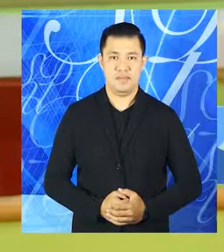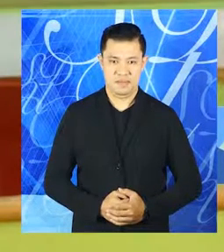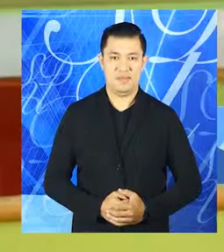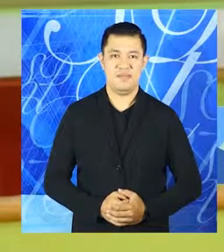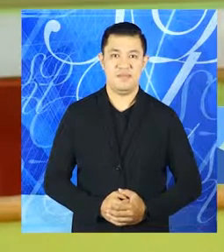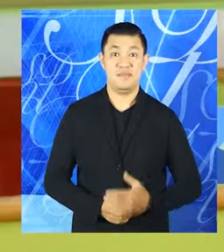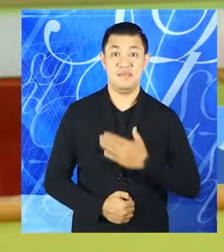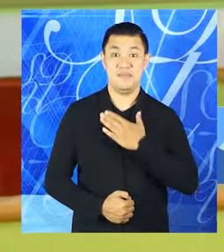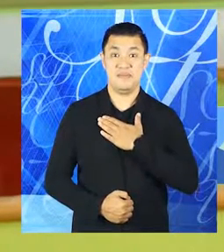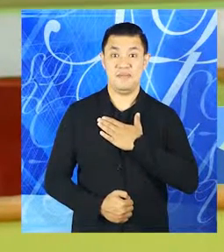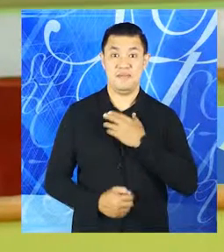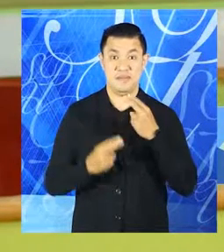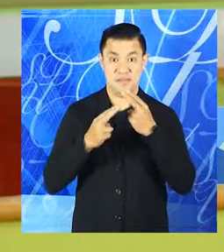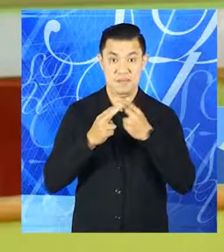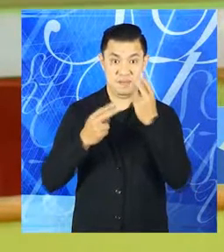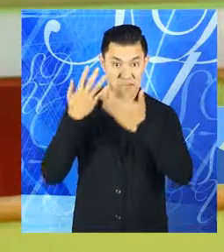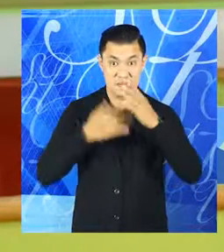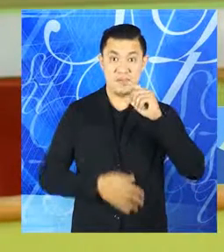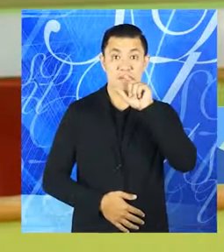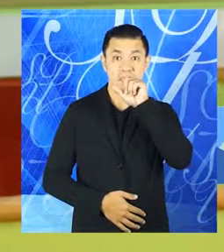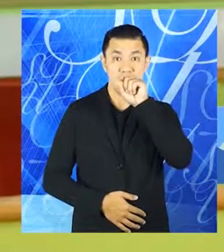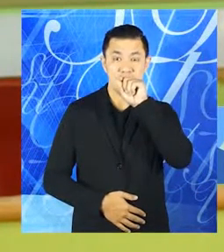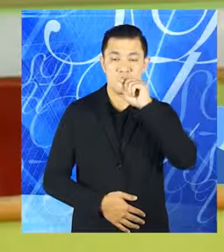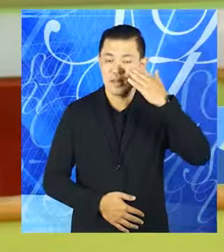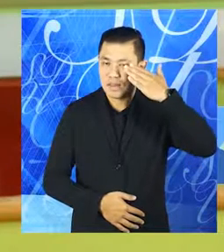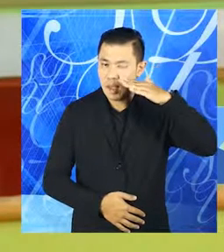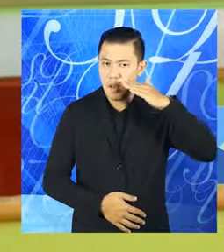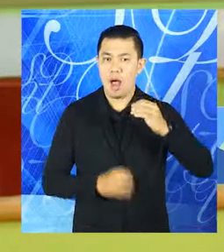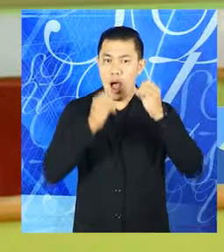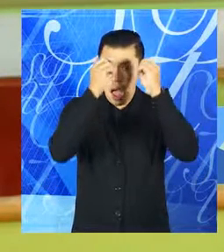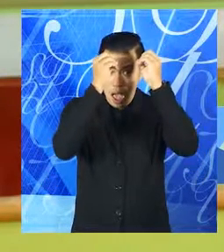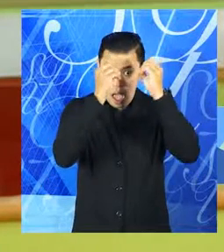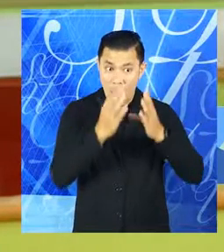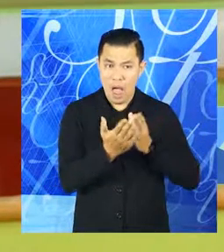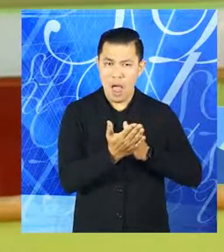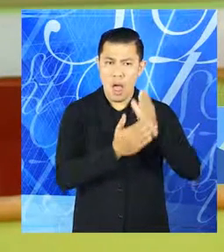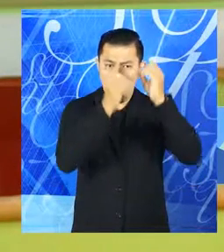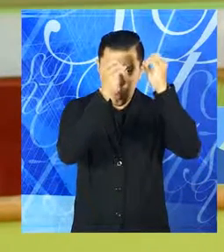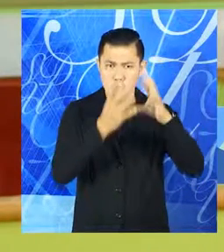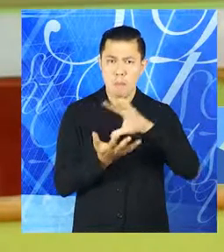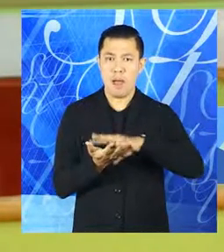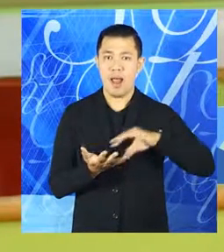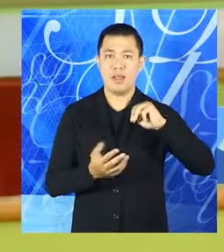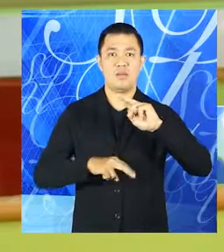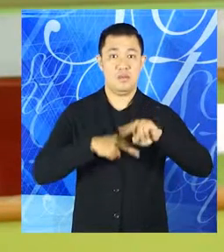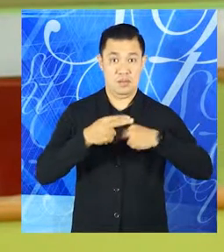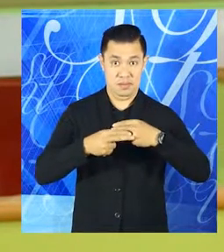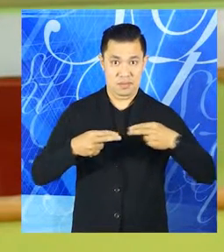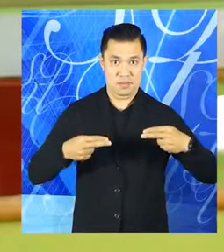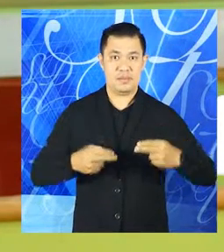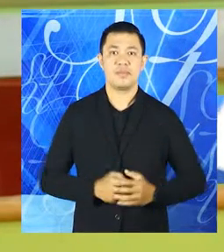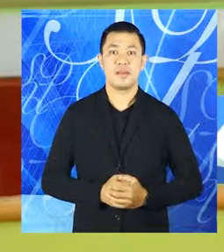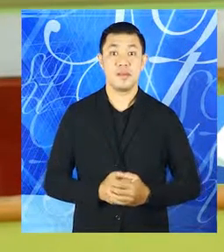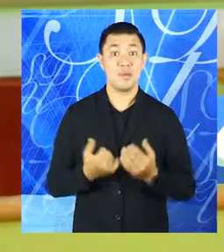วัสดีค่ะดิฉันผู้ช่วยศาสตราจารย์กมลวรรณอินอารามอาจารย์ประจำคณะครุศาสตร์มหาวิทยาลัยสวนดุสิต